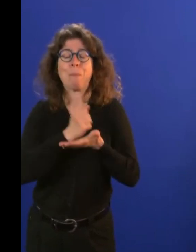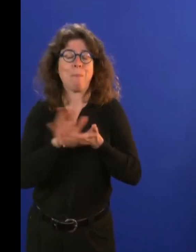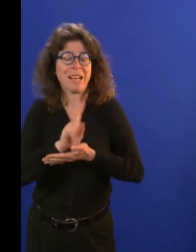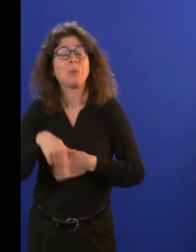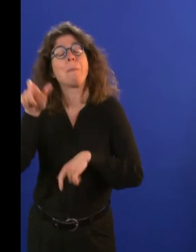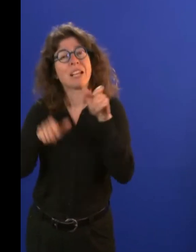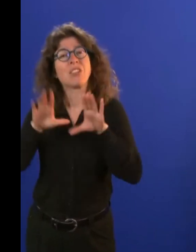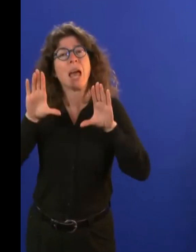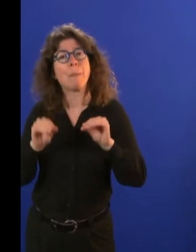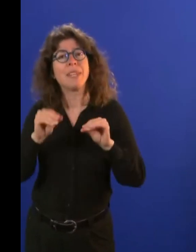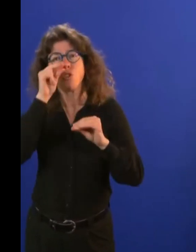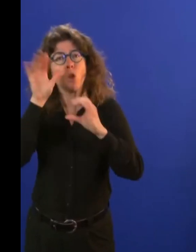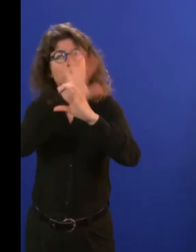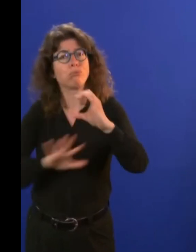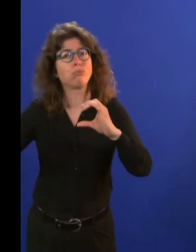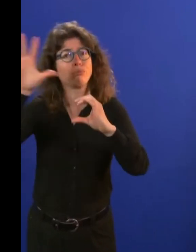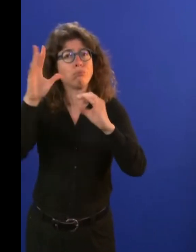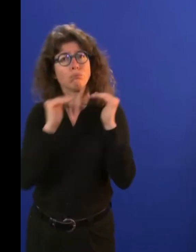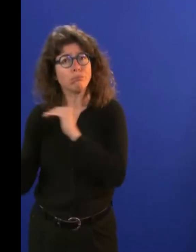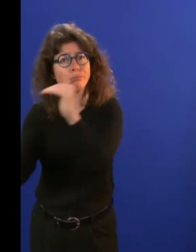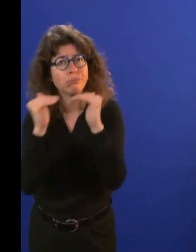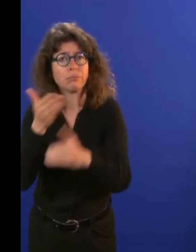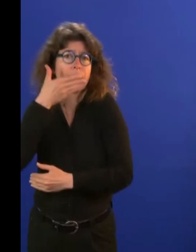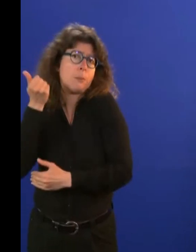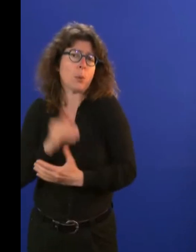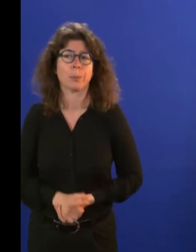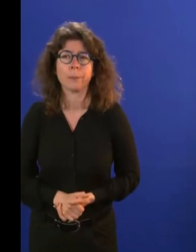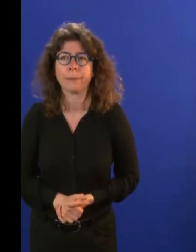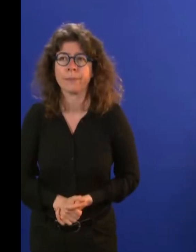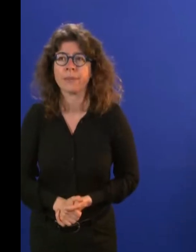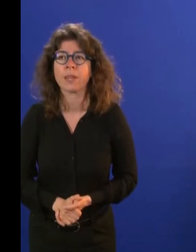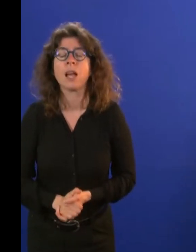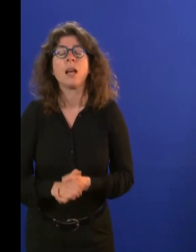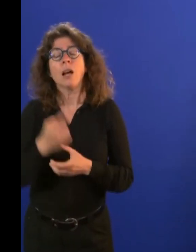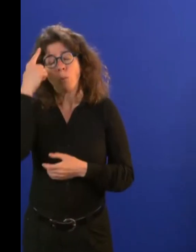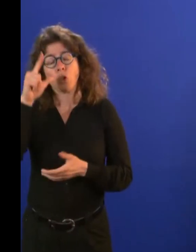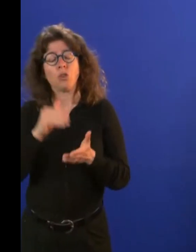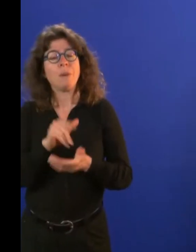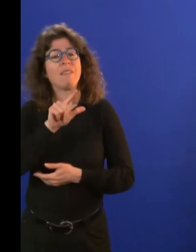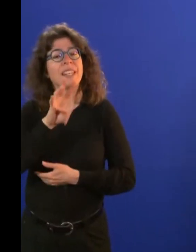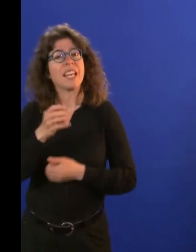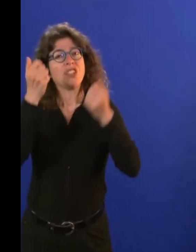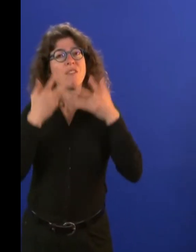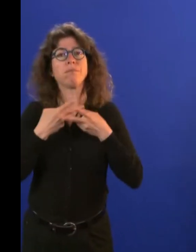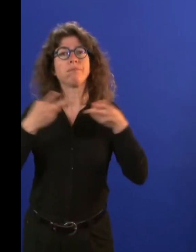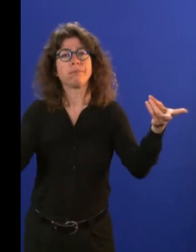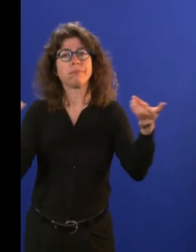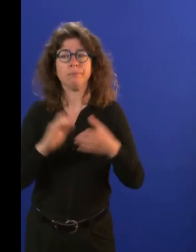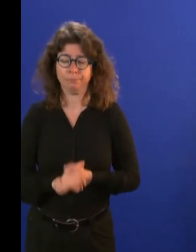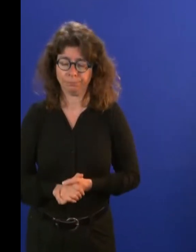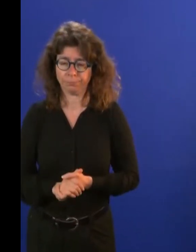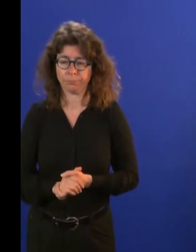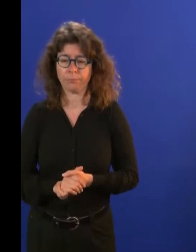Merci Madame la Présidente, chers collègues. Avec les chiffres annoncés pour 2024, les transports publics de notre